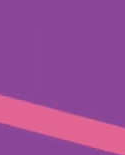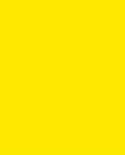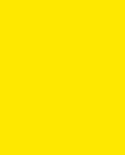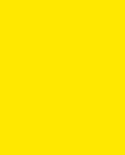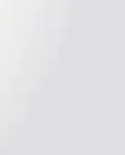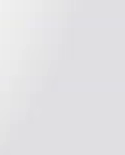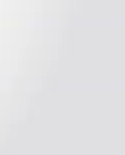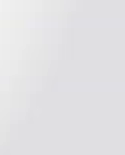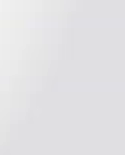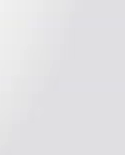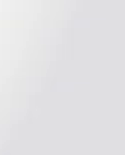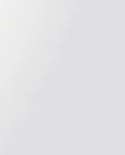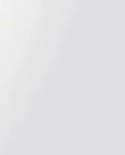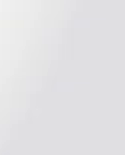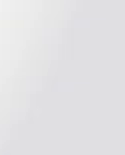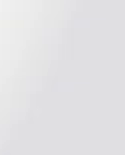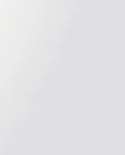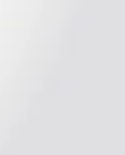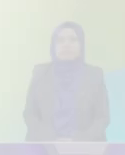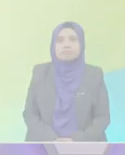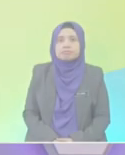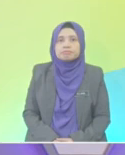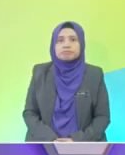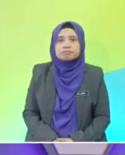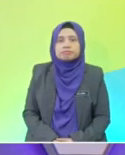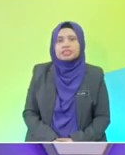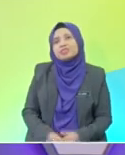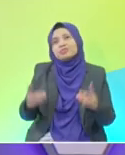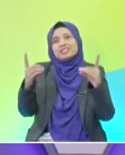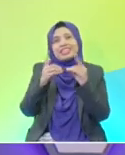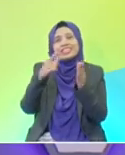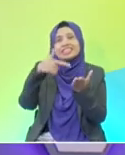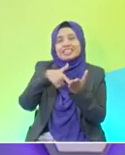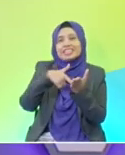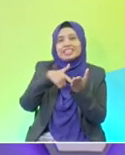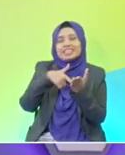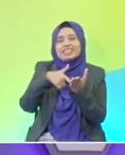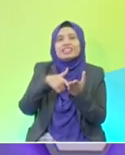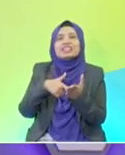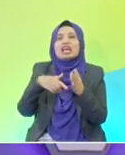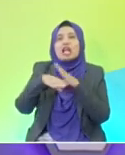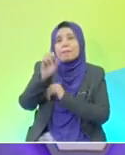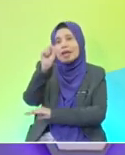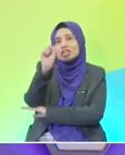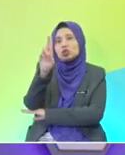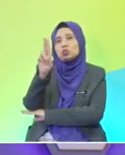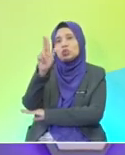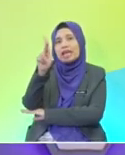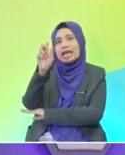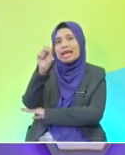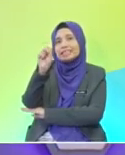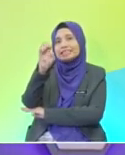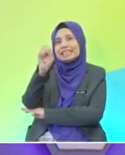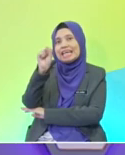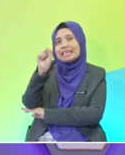Didik TV Baiklah kembali bersama saya masuk dalam sukses SPM doplo